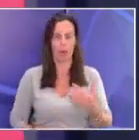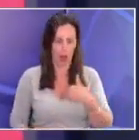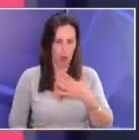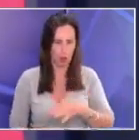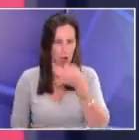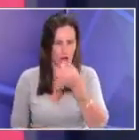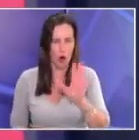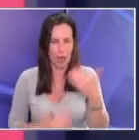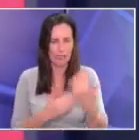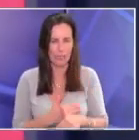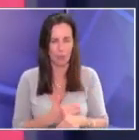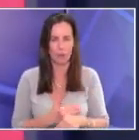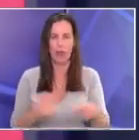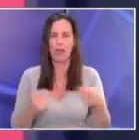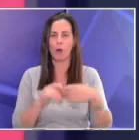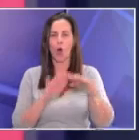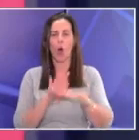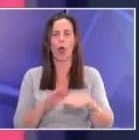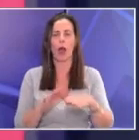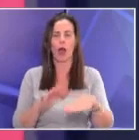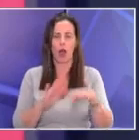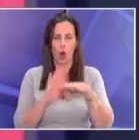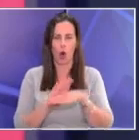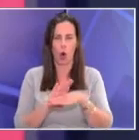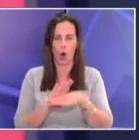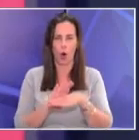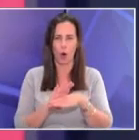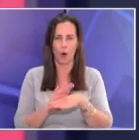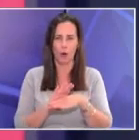רוצה לשאול שאלה לסיום, לגבי חוק